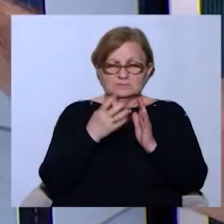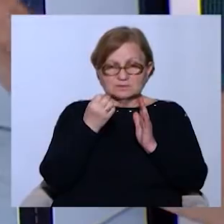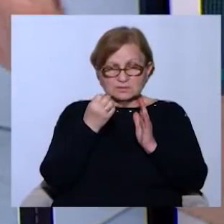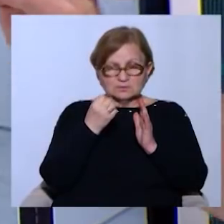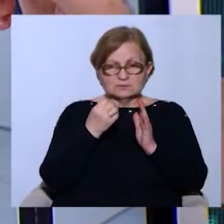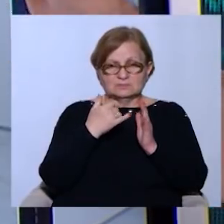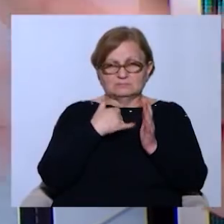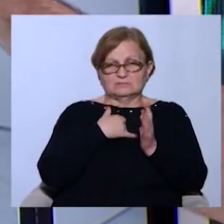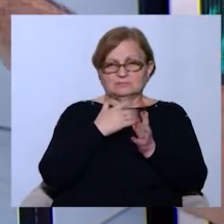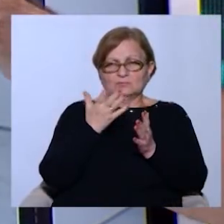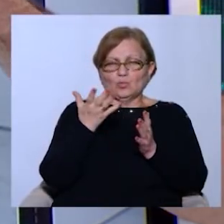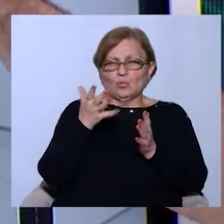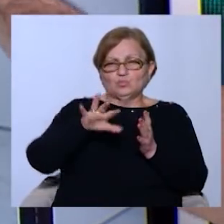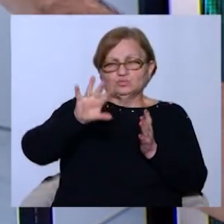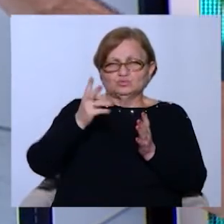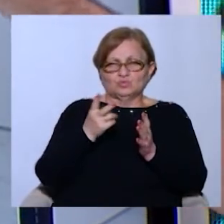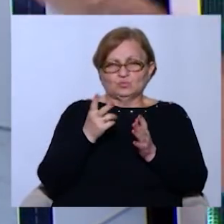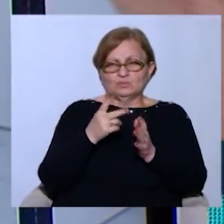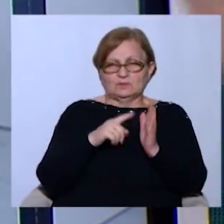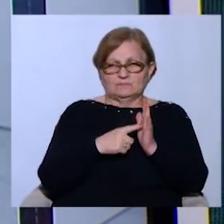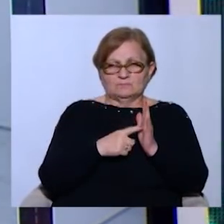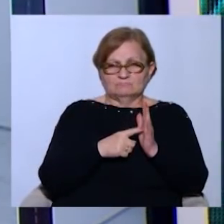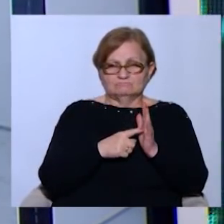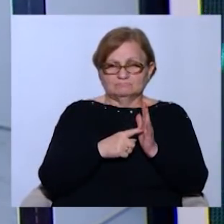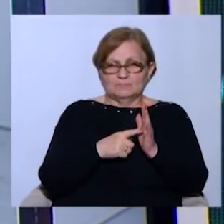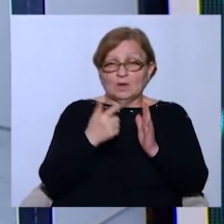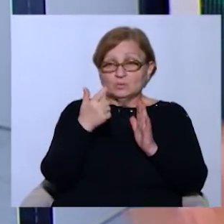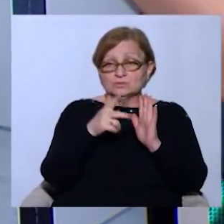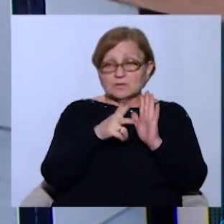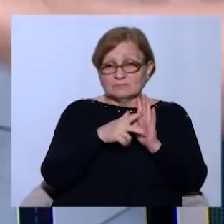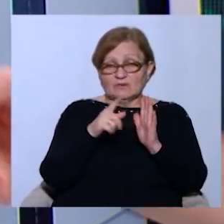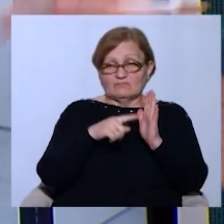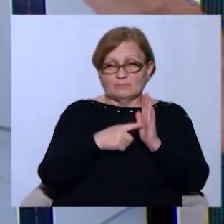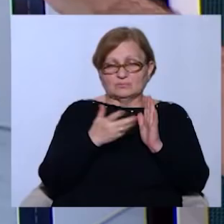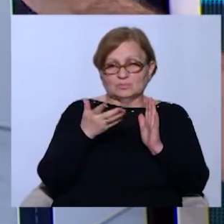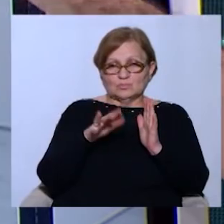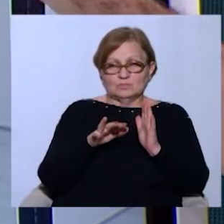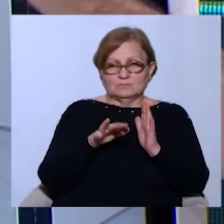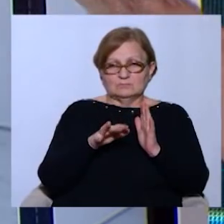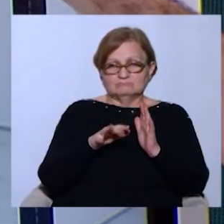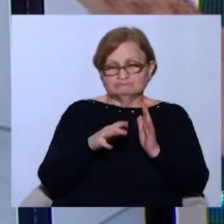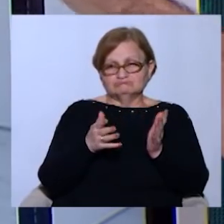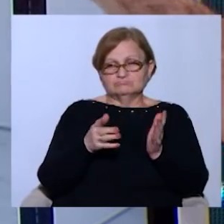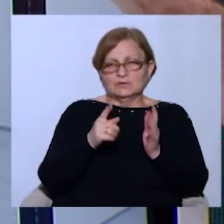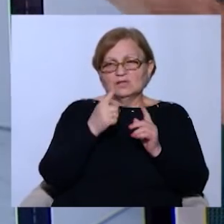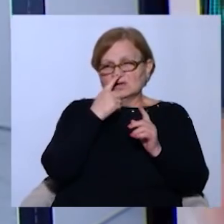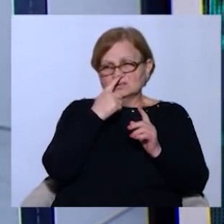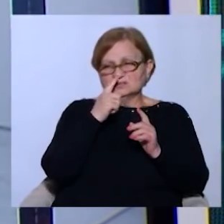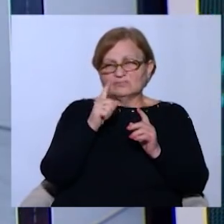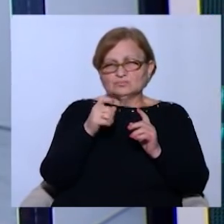კიდევ მაქვს 5-ჯერ აღებული. 28-ს თუ 5-ჯერ ავიღებთ, რა თქმა უნდა ისევ